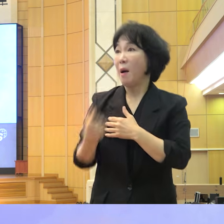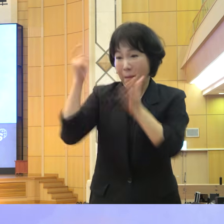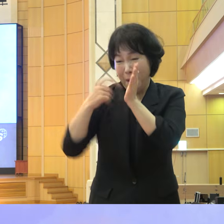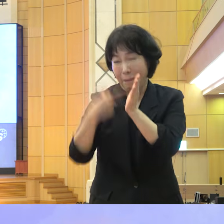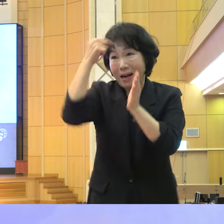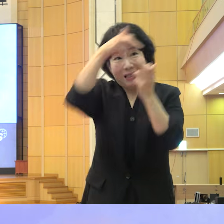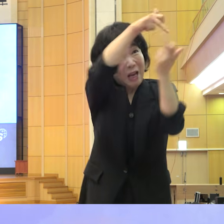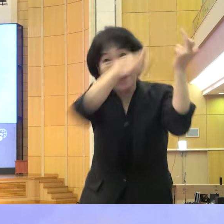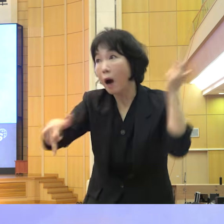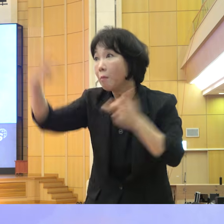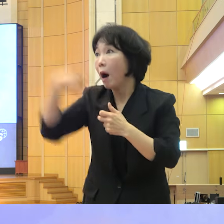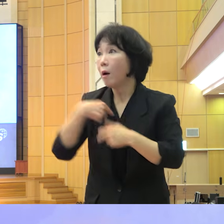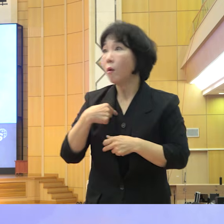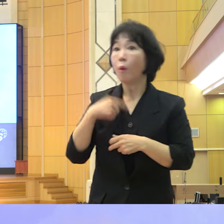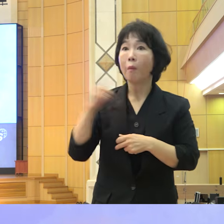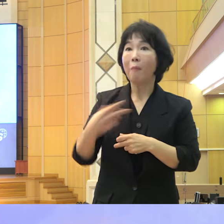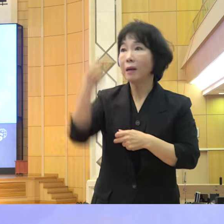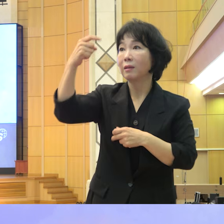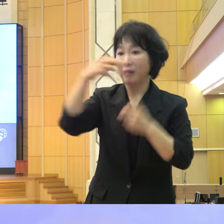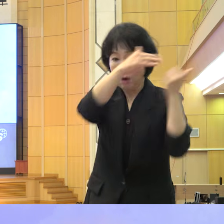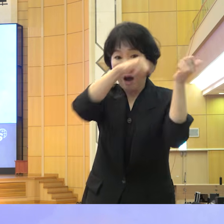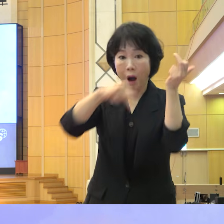빨리 내려가 봐라.